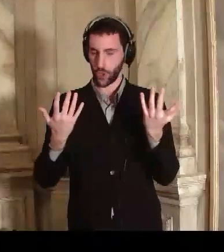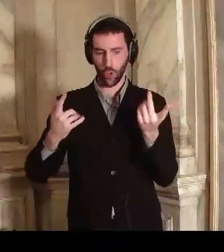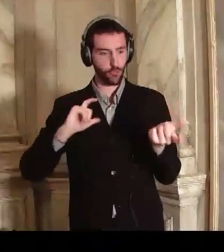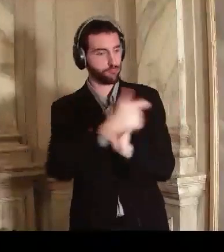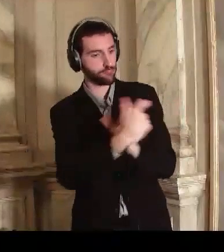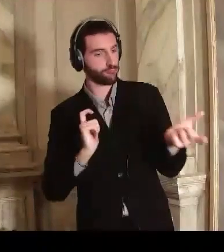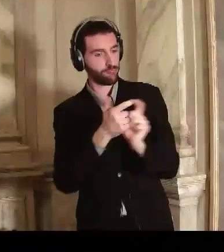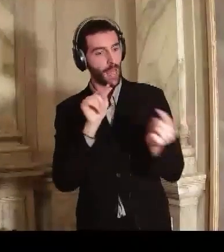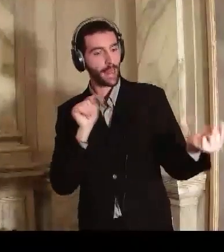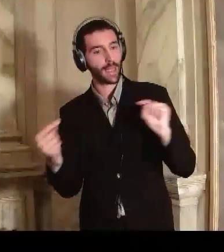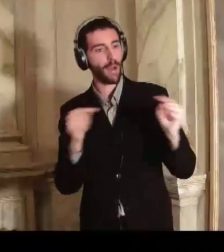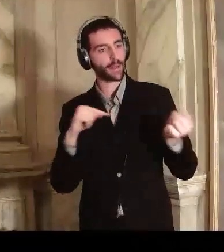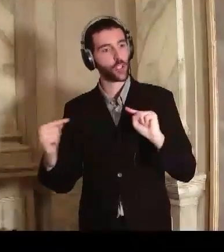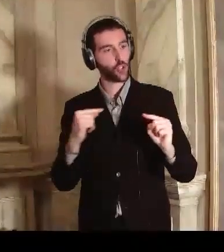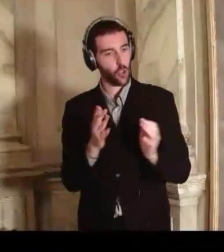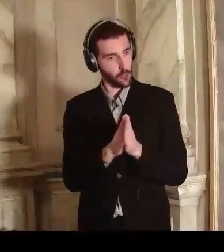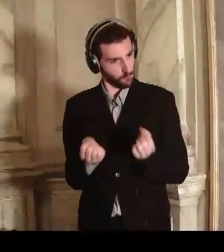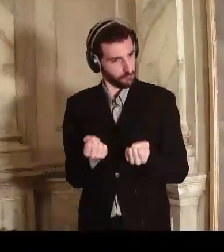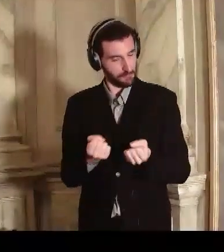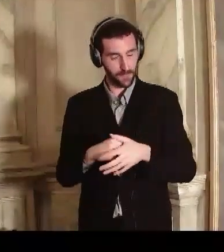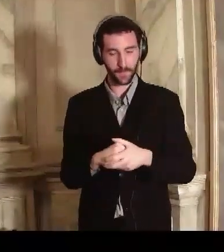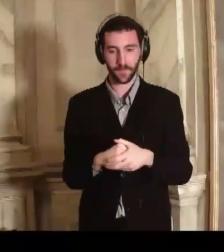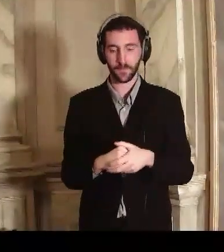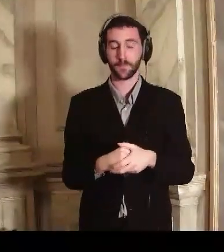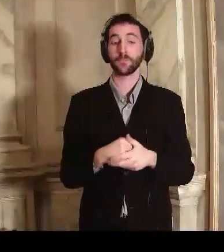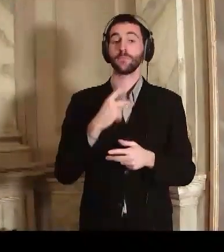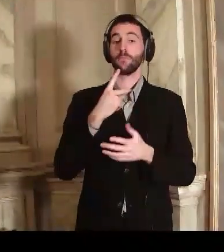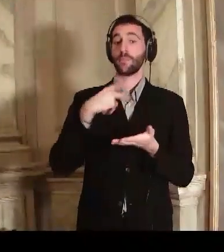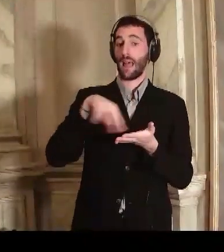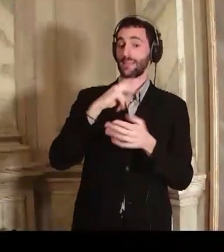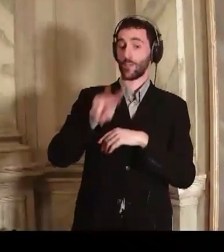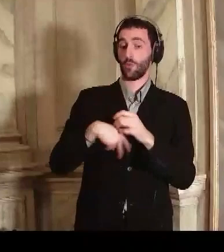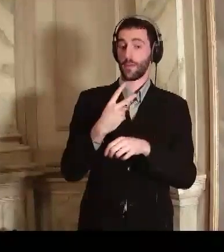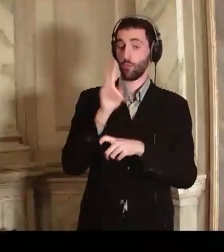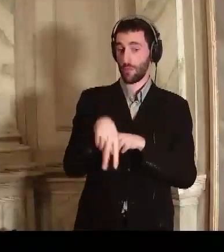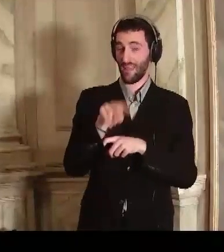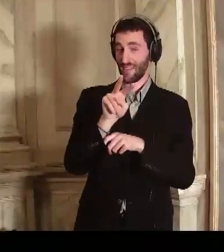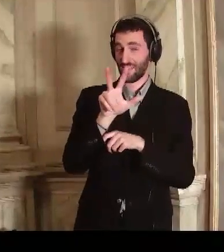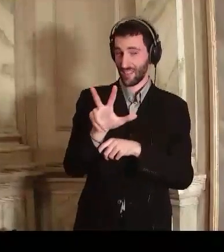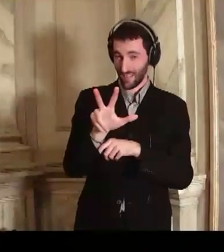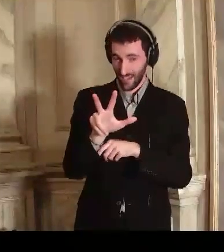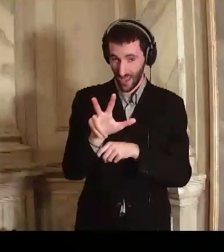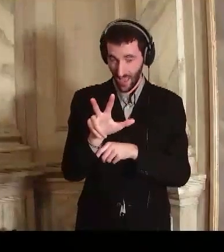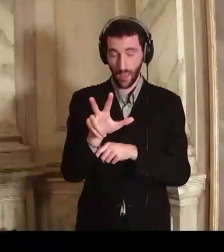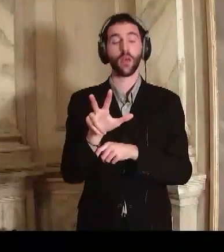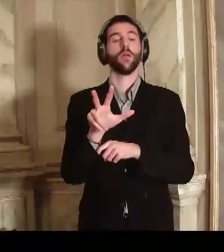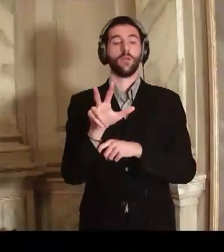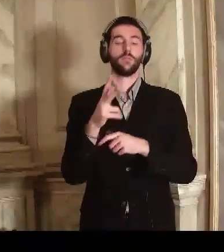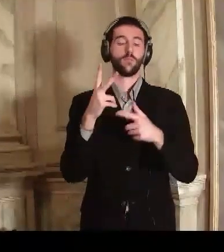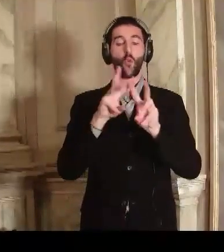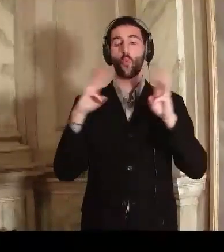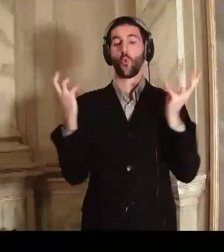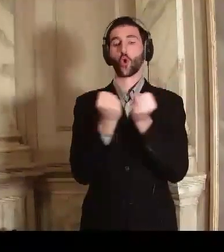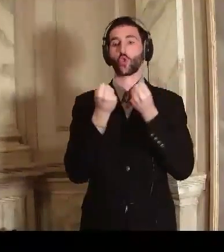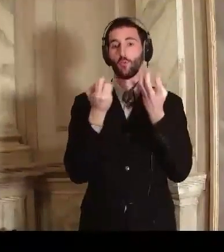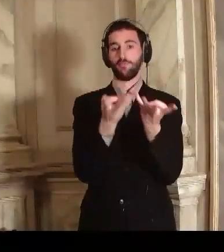avvincenti. Inoltre, ogni artista ospite della Biennale Danza 23 durante il festival terrà workshop per una vasta platea di partecipanti. In